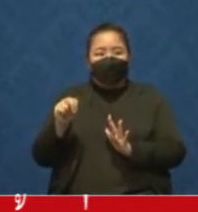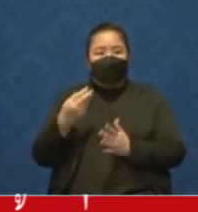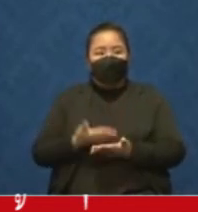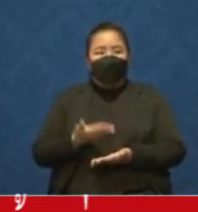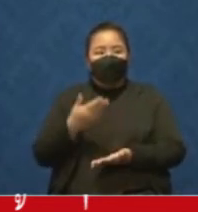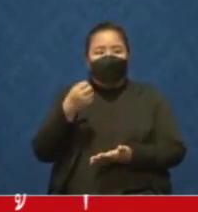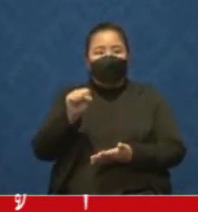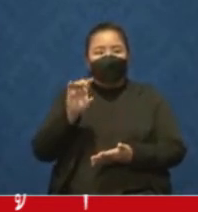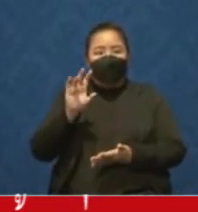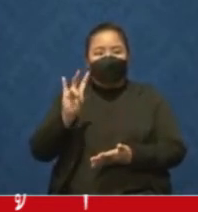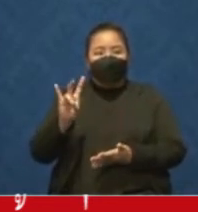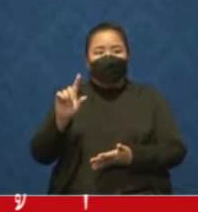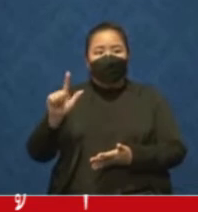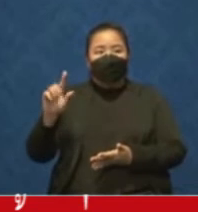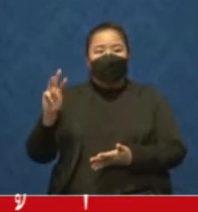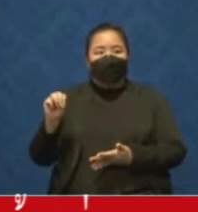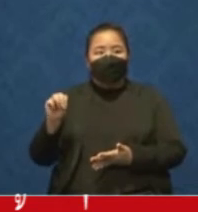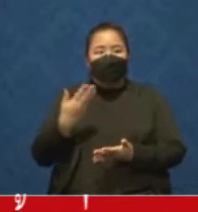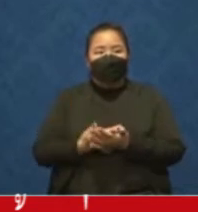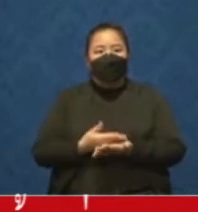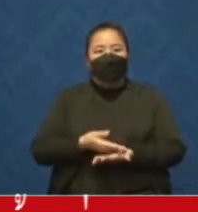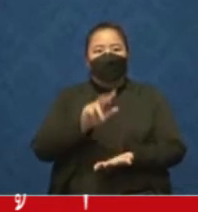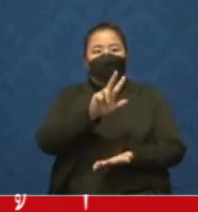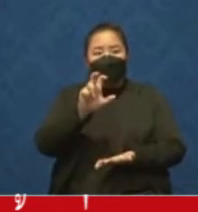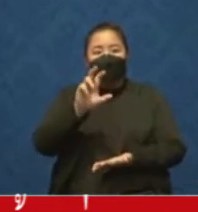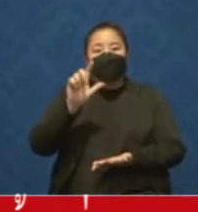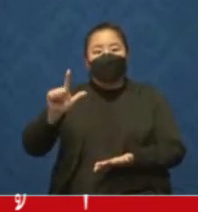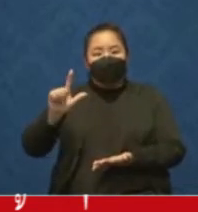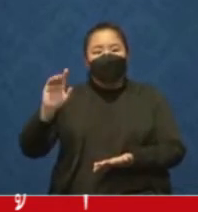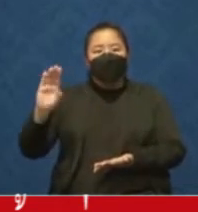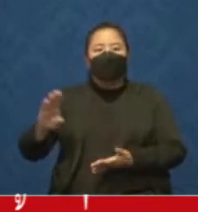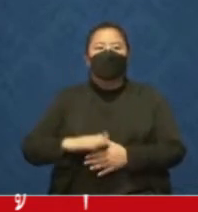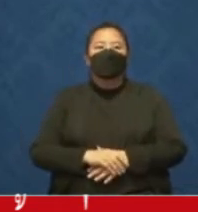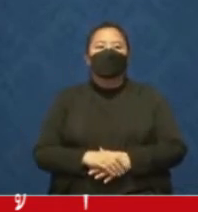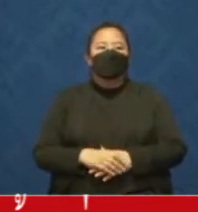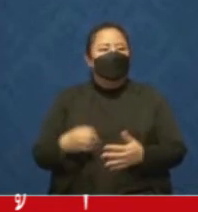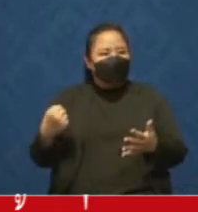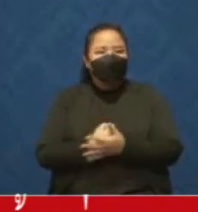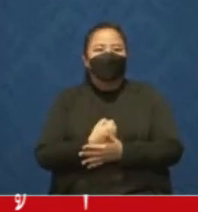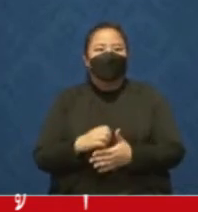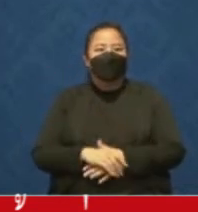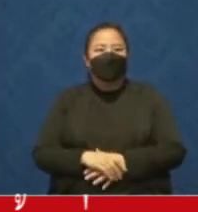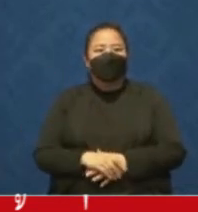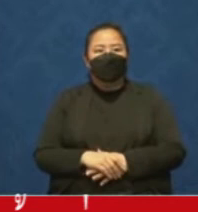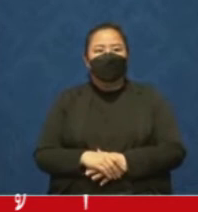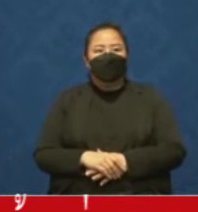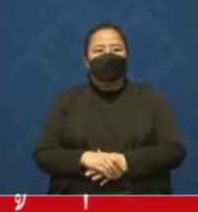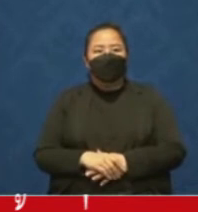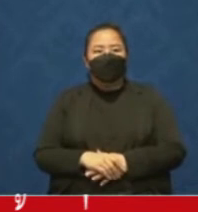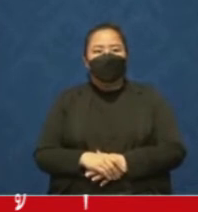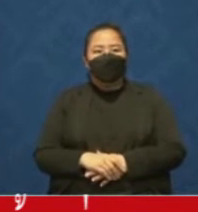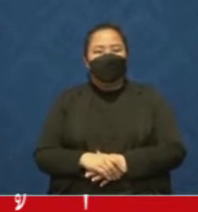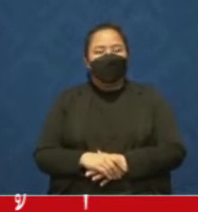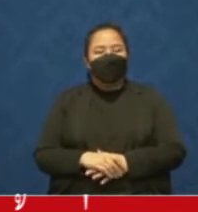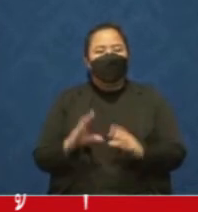17 ล้านเมตรมูลค่า 300 ล้านบาท300 ล้านบาทเป็ที่หนาเสยดายครับจะศูนย์เปล่าคร